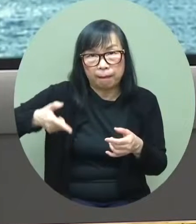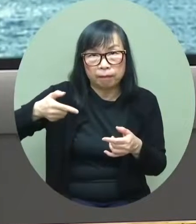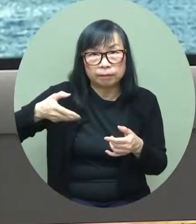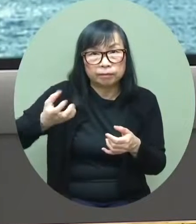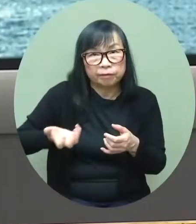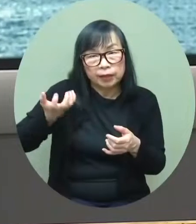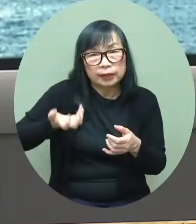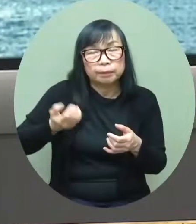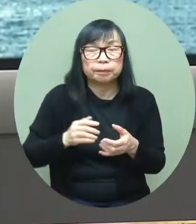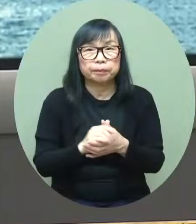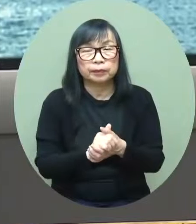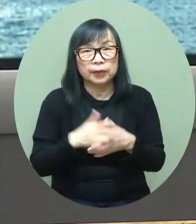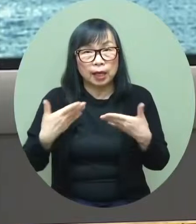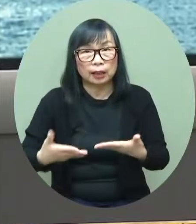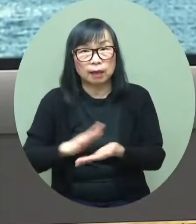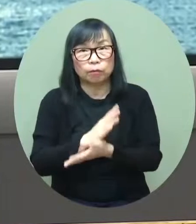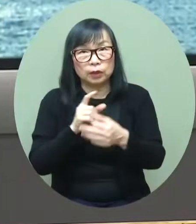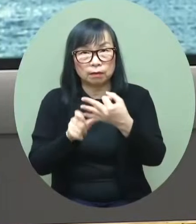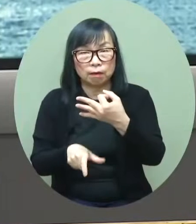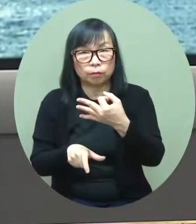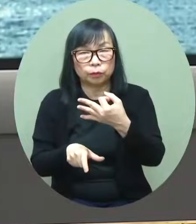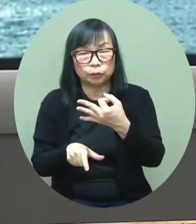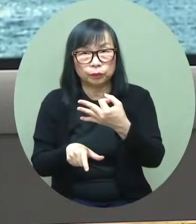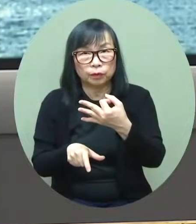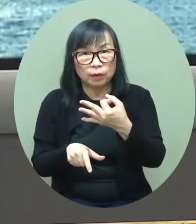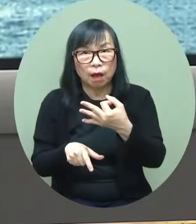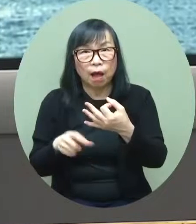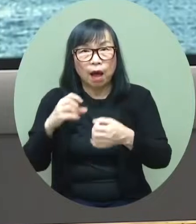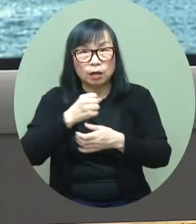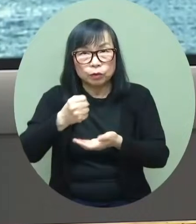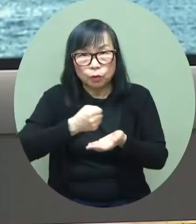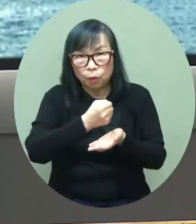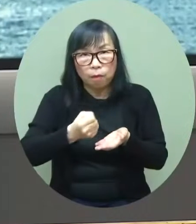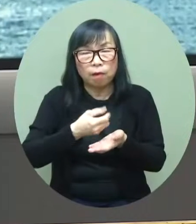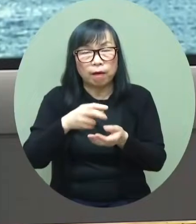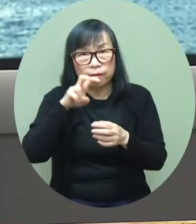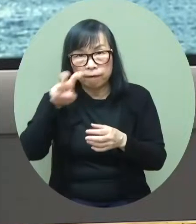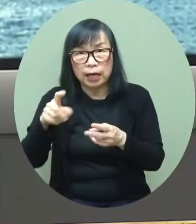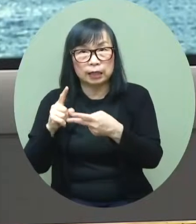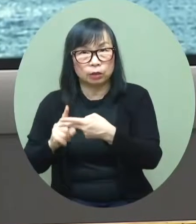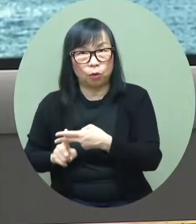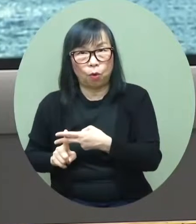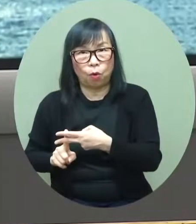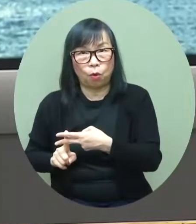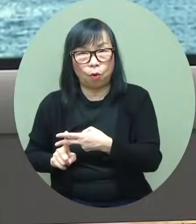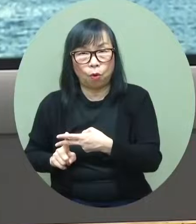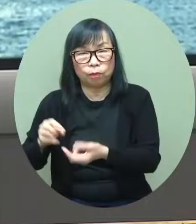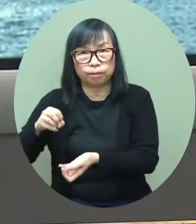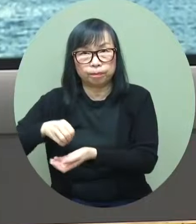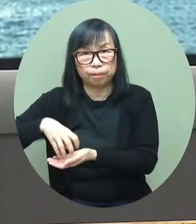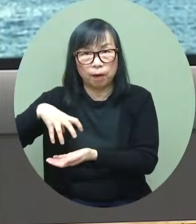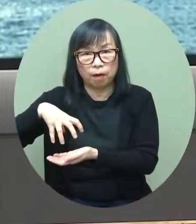在今年的3月呢，她在一個掃描那裡呢都發覺她肝臟那裡有一個的腫